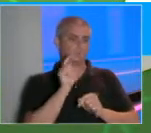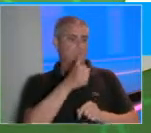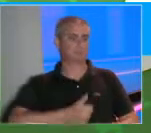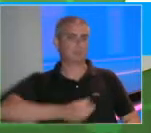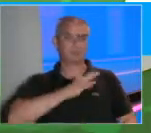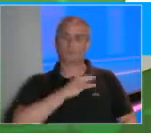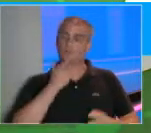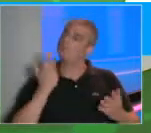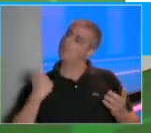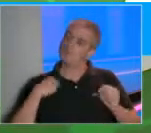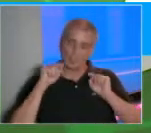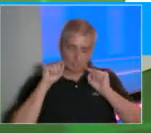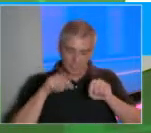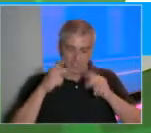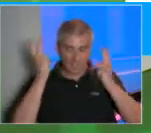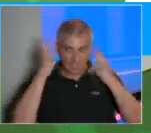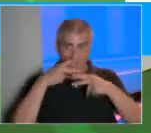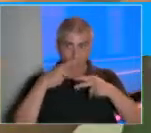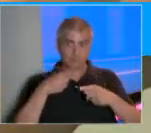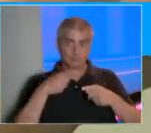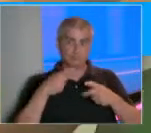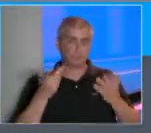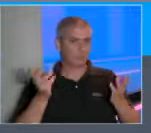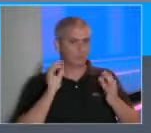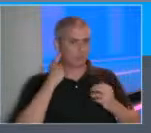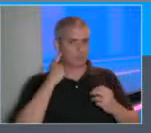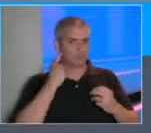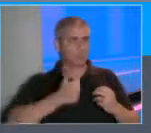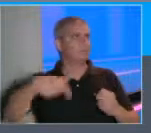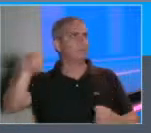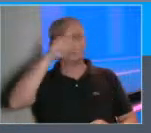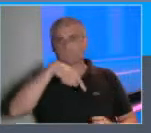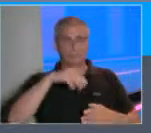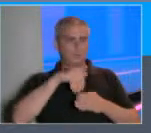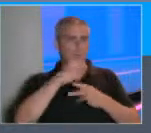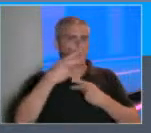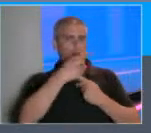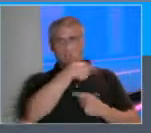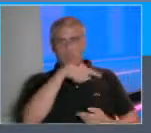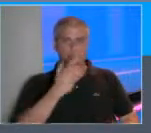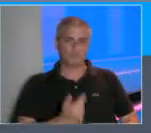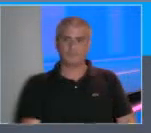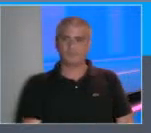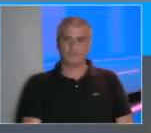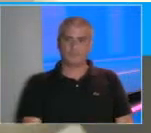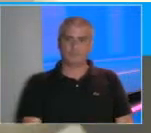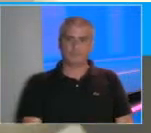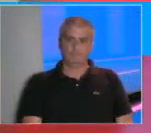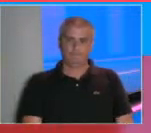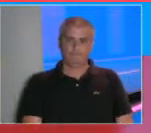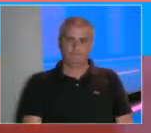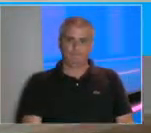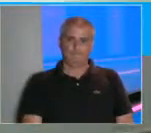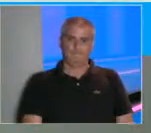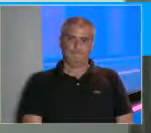שר הבריאות ואומר, אנחנו נגיע להסכמה. אנחנו עדיין לא שומעים את הבכירים בבתי החולים, לפחות אנחנו שומעים כזה קולות